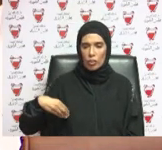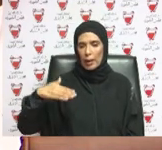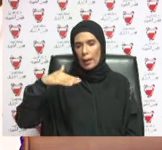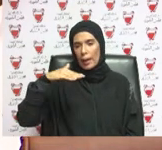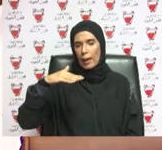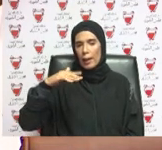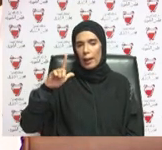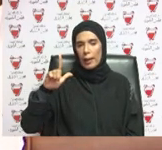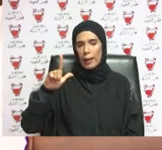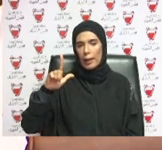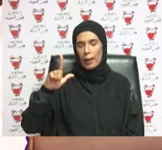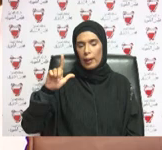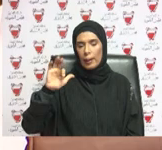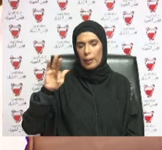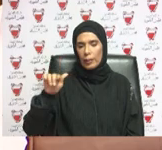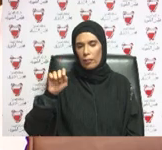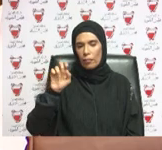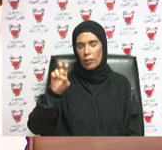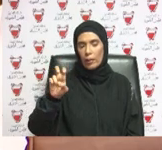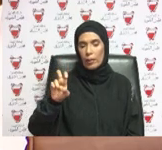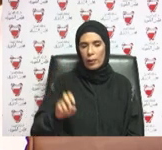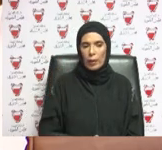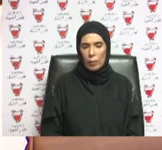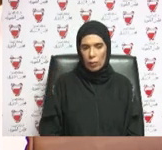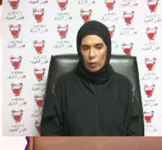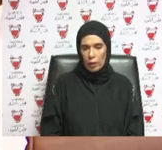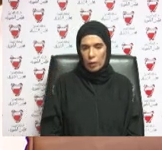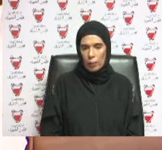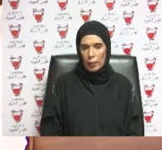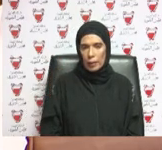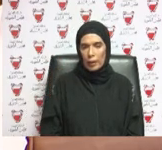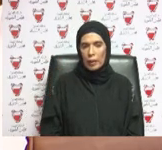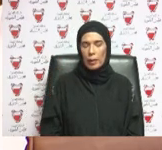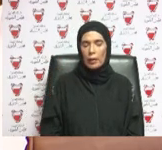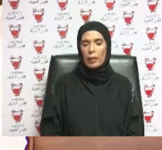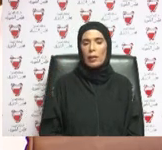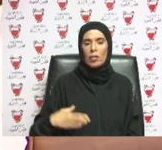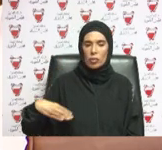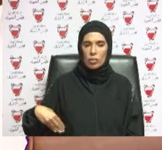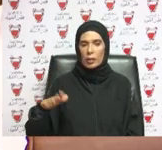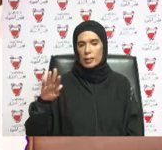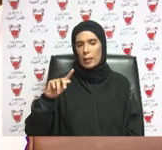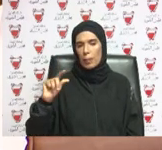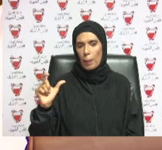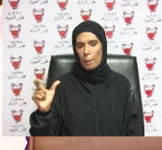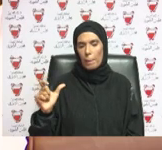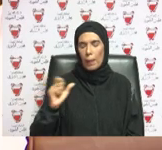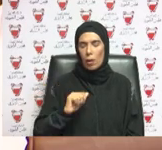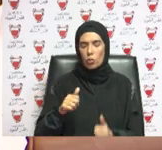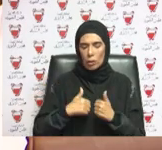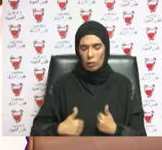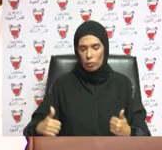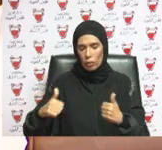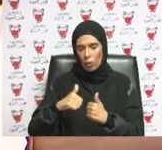سمو الشيخ خليفة بن سلمان آل خليفة وسمو الشيخ سلمان بن خليفة آل خليفة، وإلى أسرة